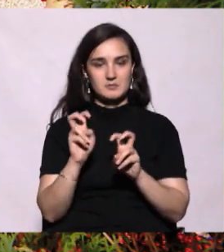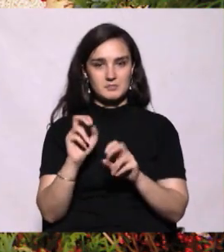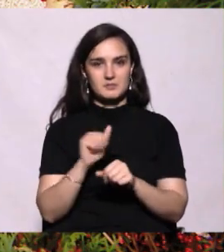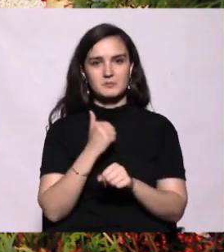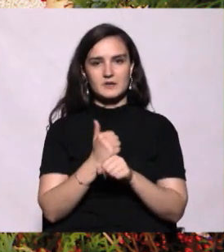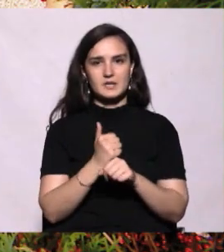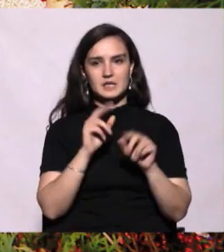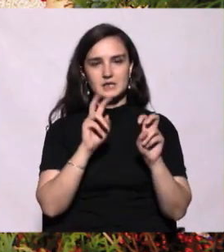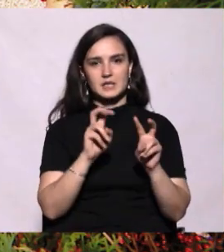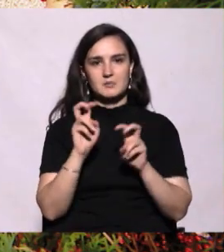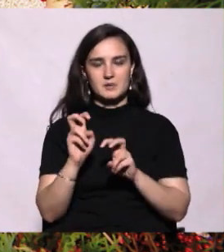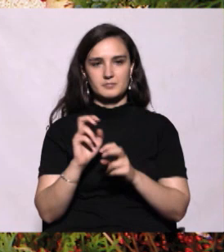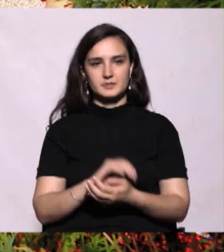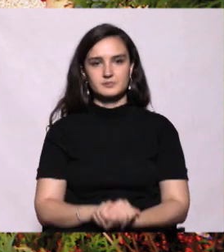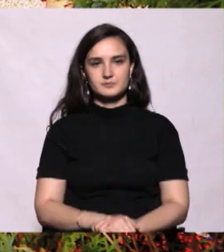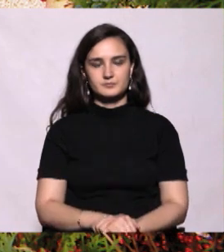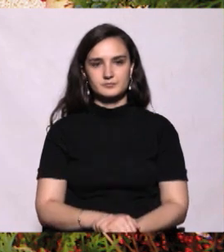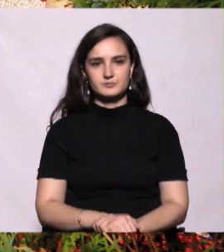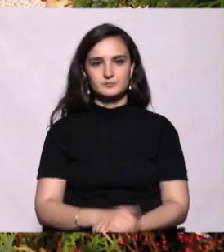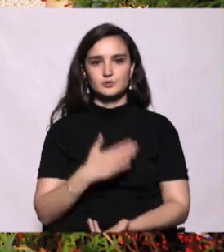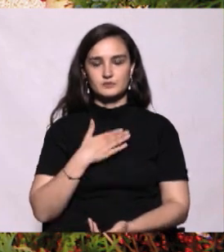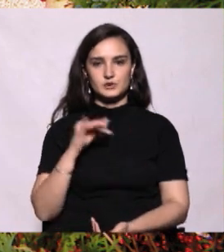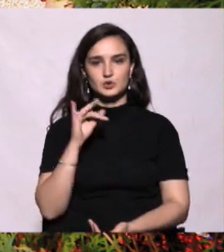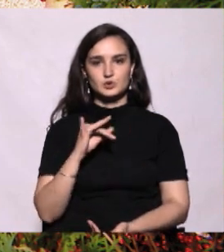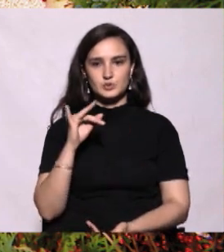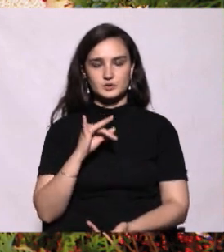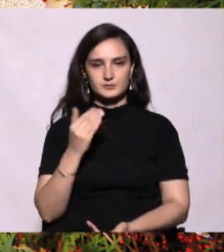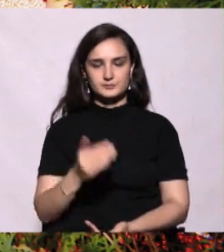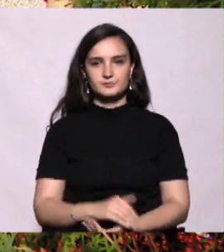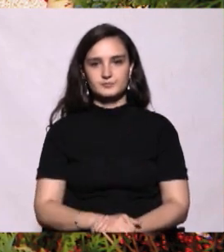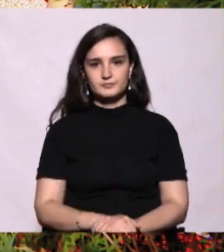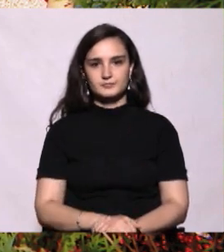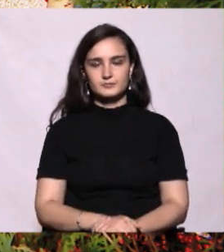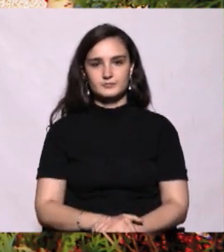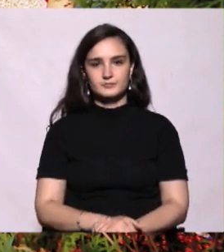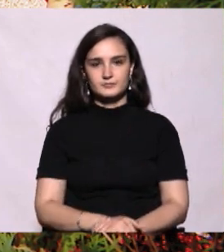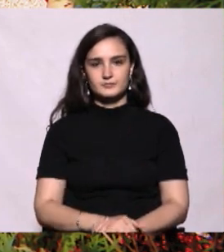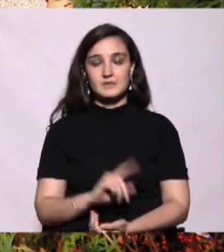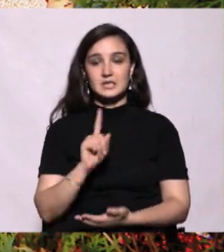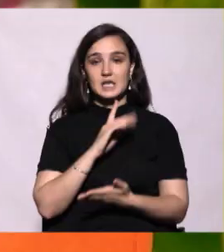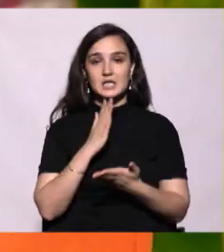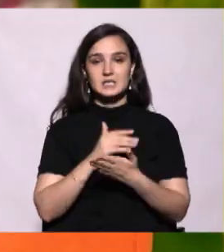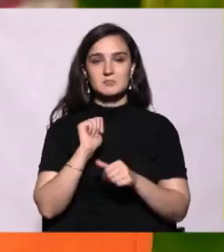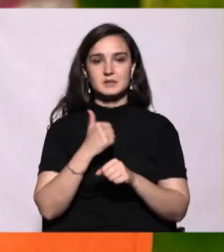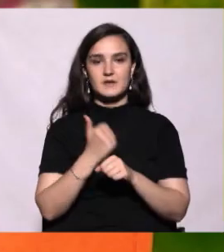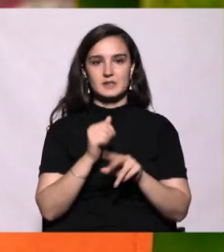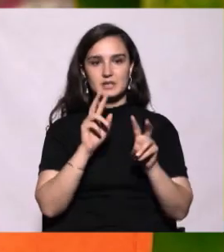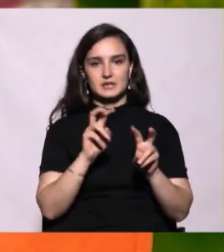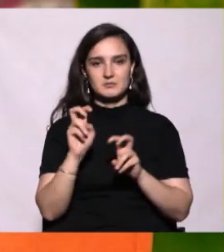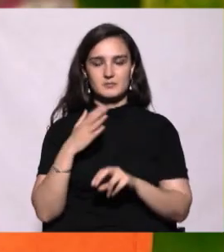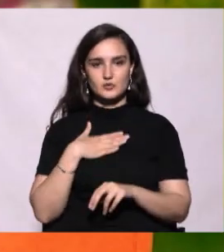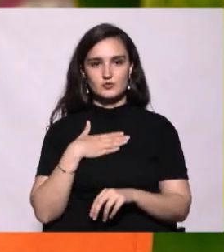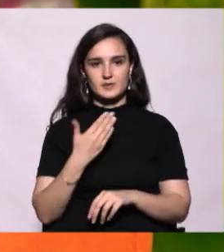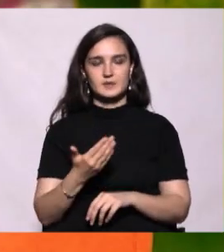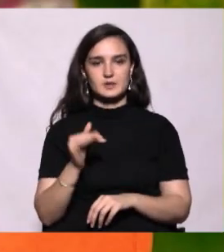main themes of our story, our legends. მოდით შევხედოთ რა არის მთავარი თემები